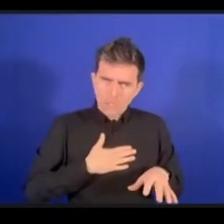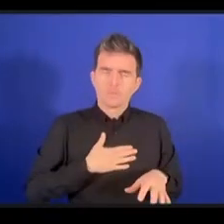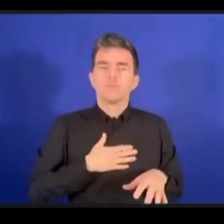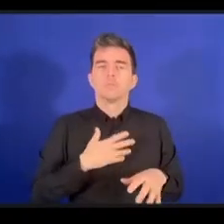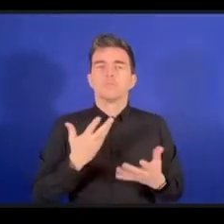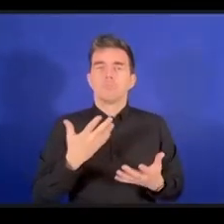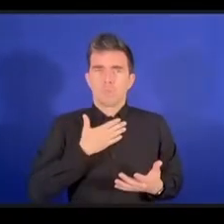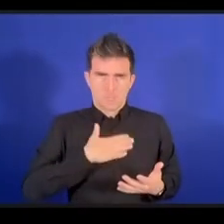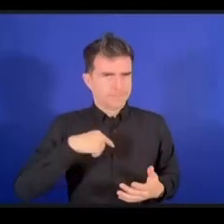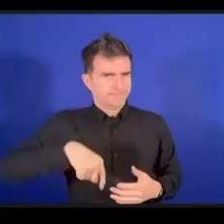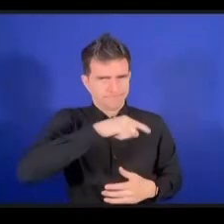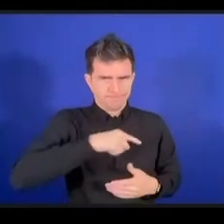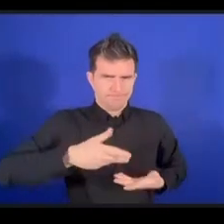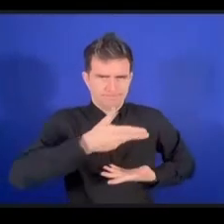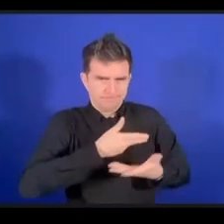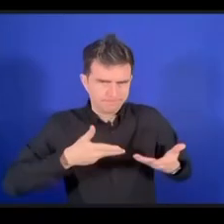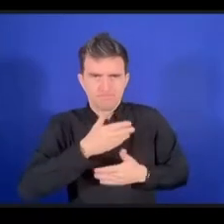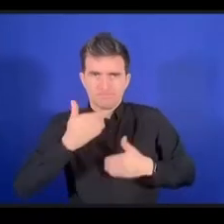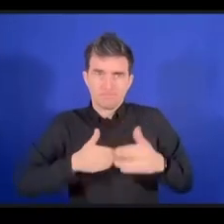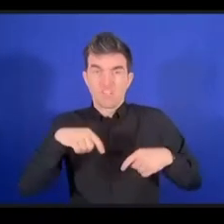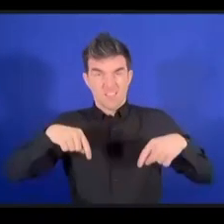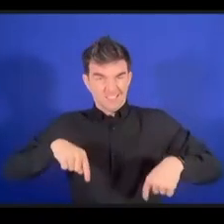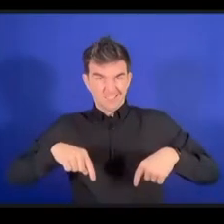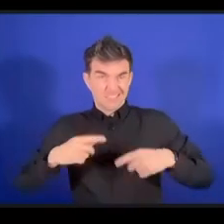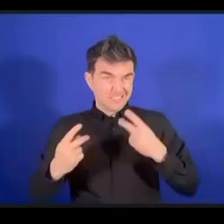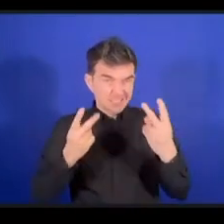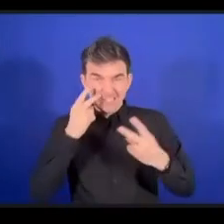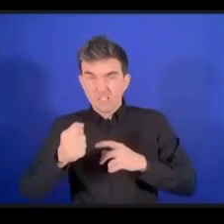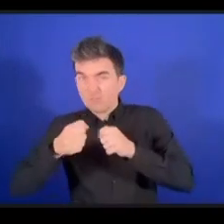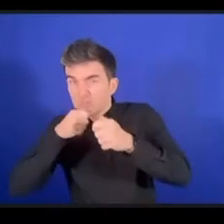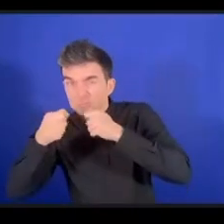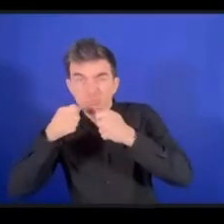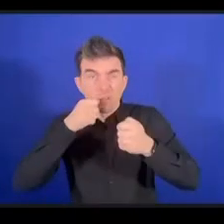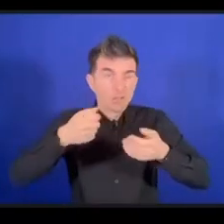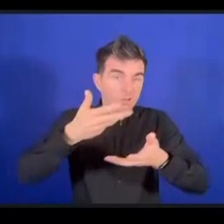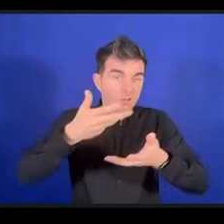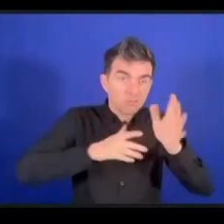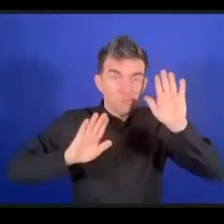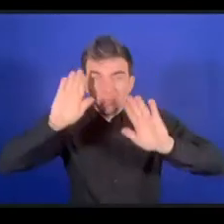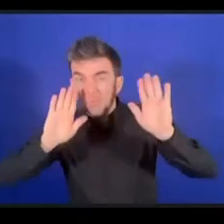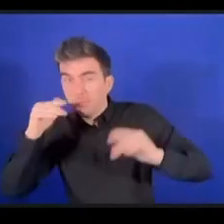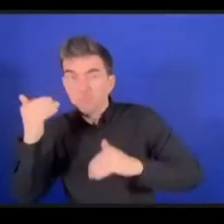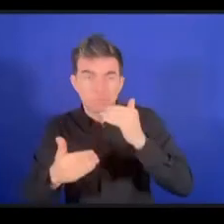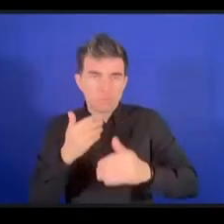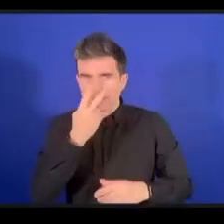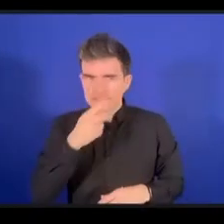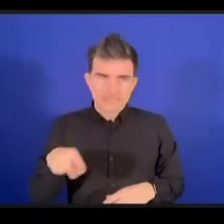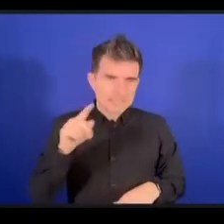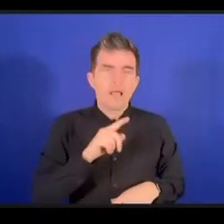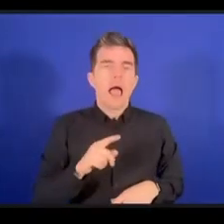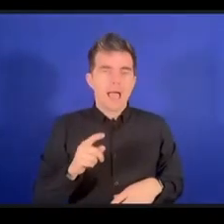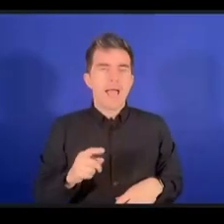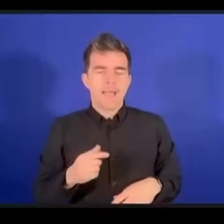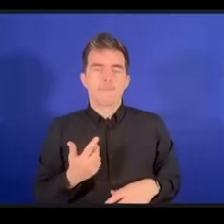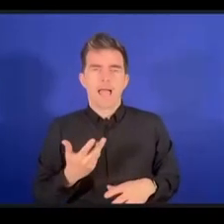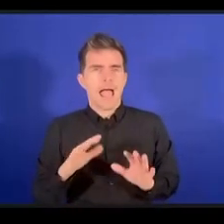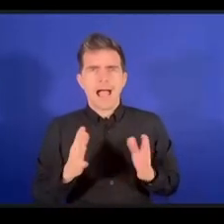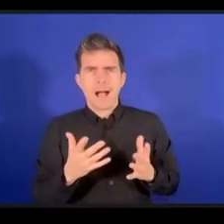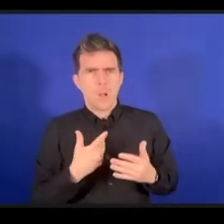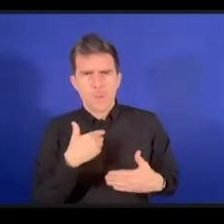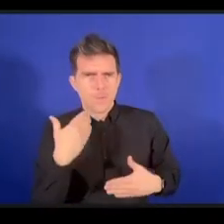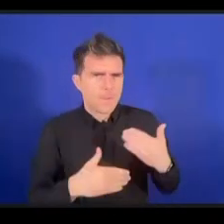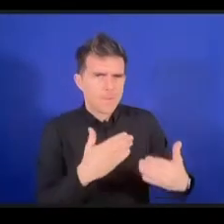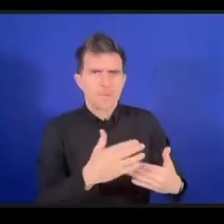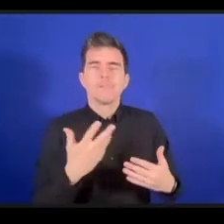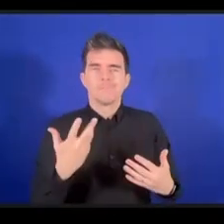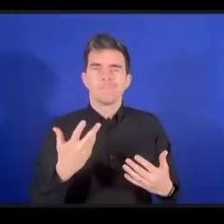示了这个动态联盟的从上而下的方式可以为这样的对话和